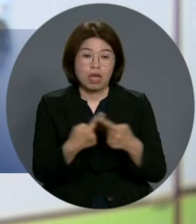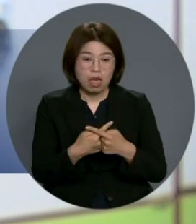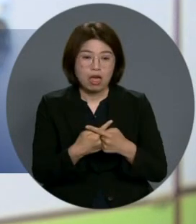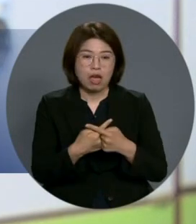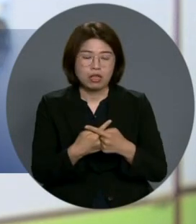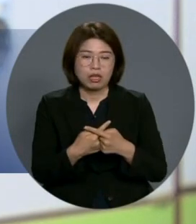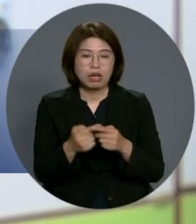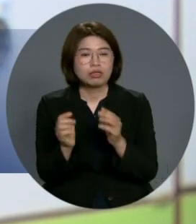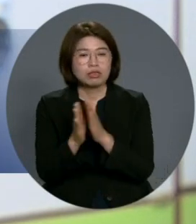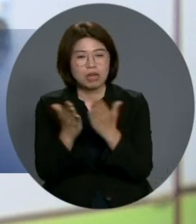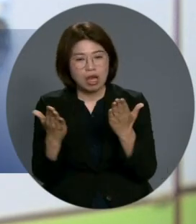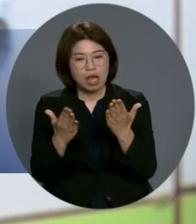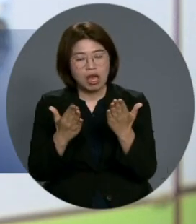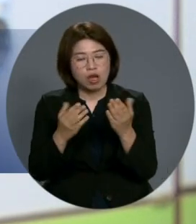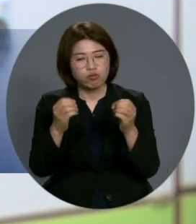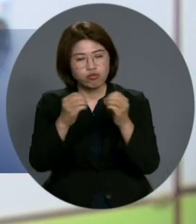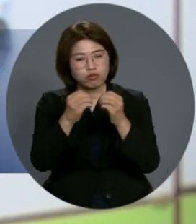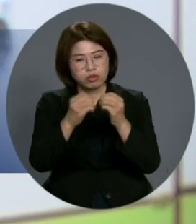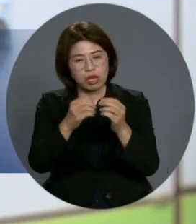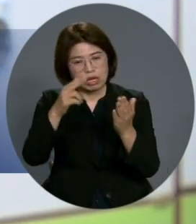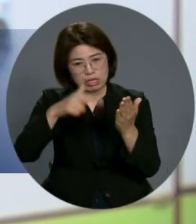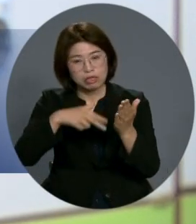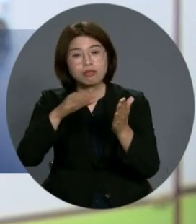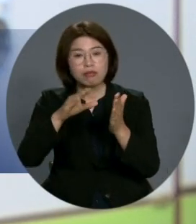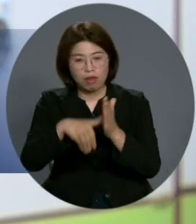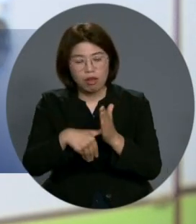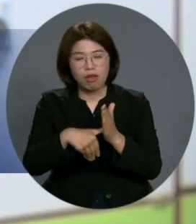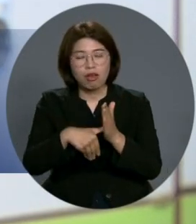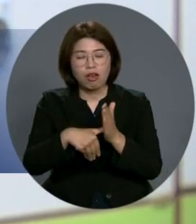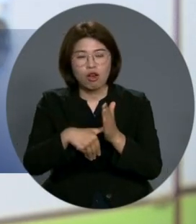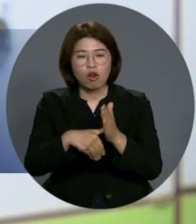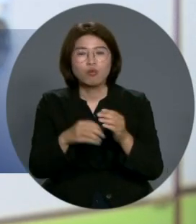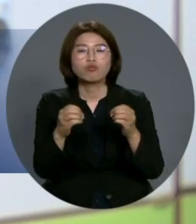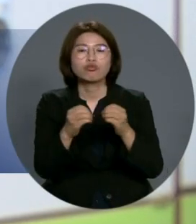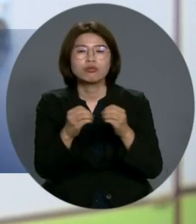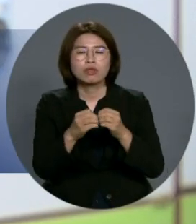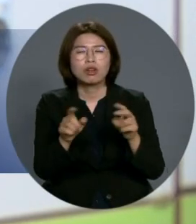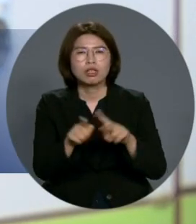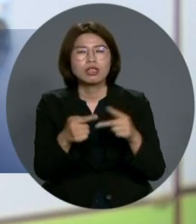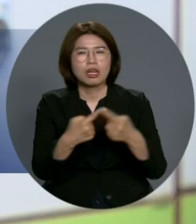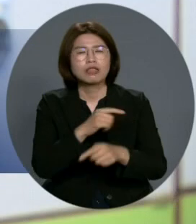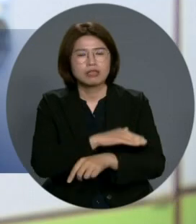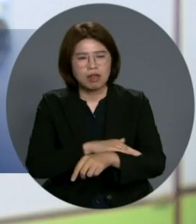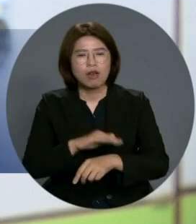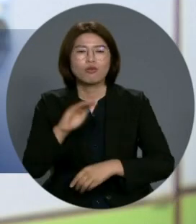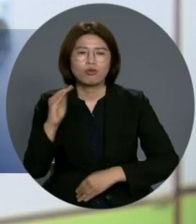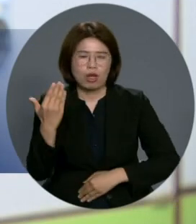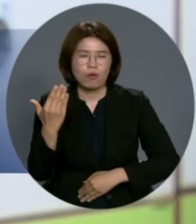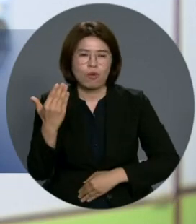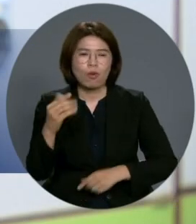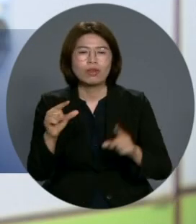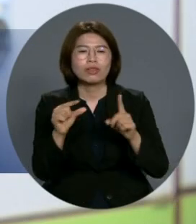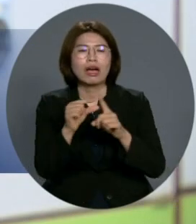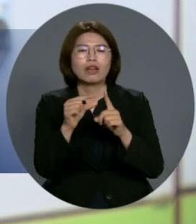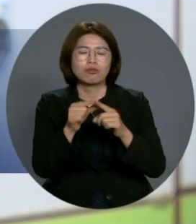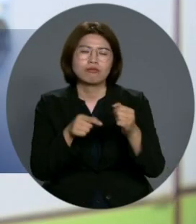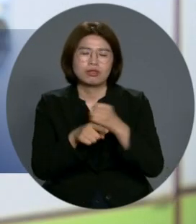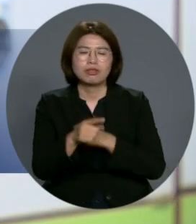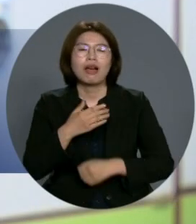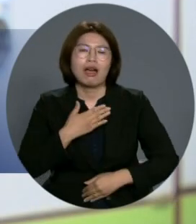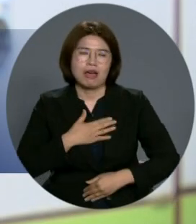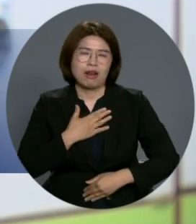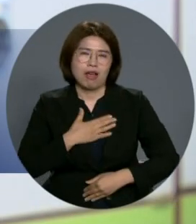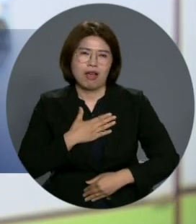교과서에서 문장을 읽을 때 나오면은 더 문장도 잘 이해되고 그 단어 뜻도 잘